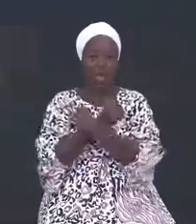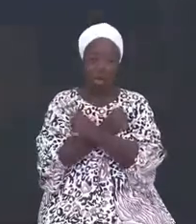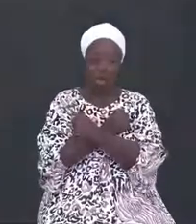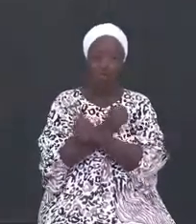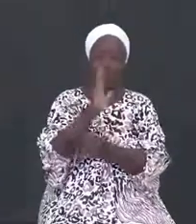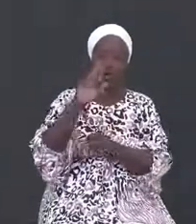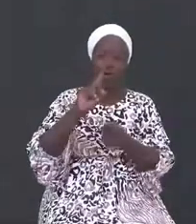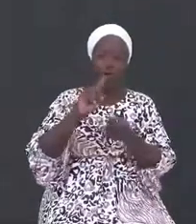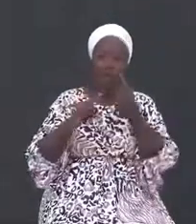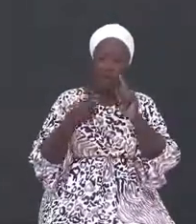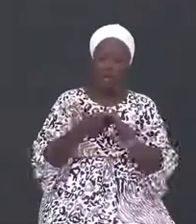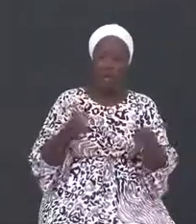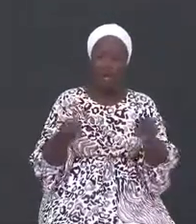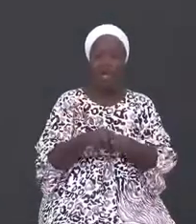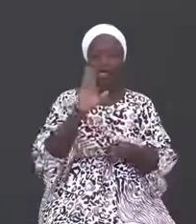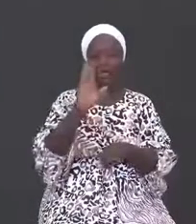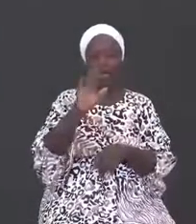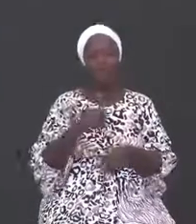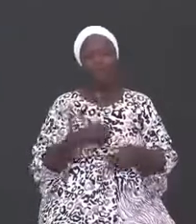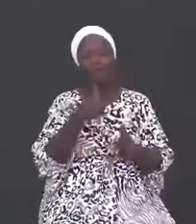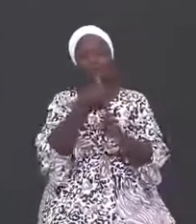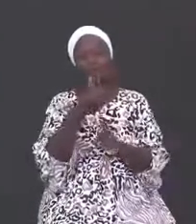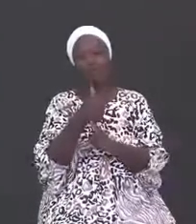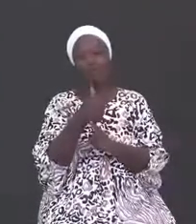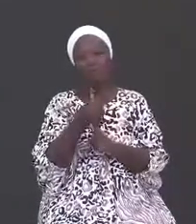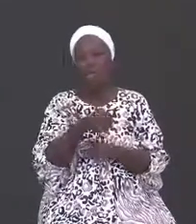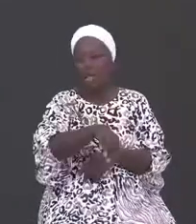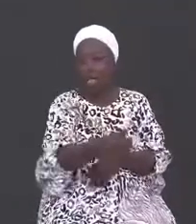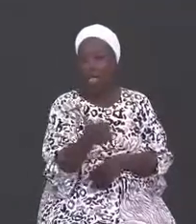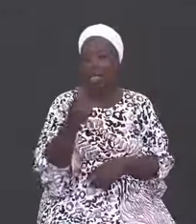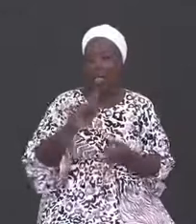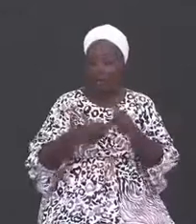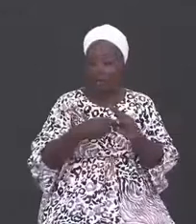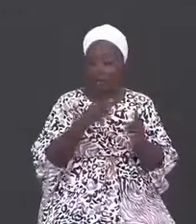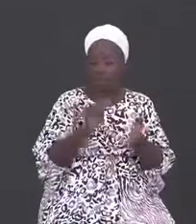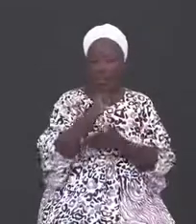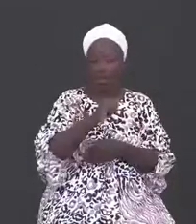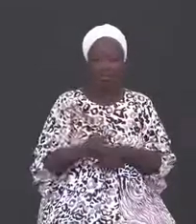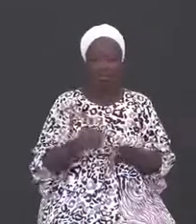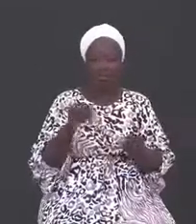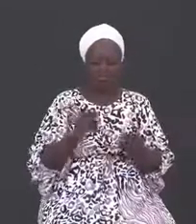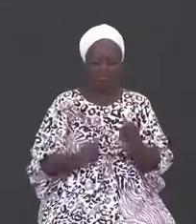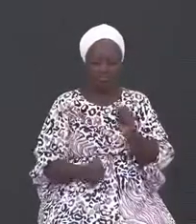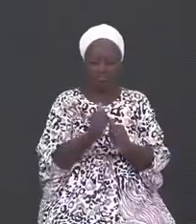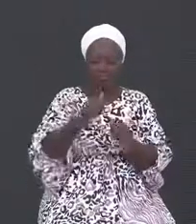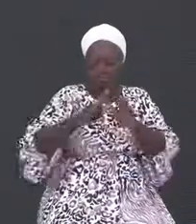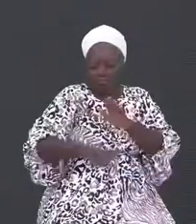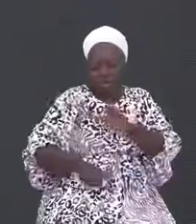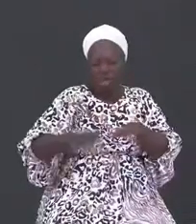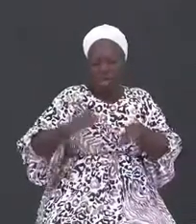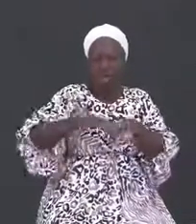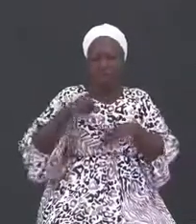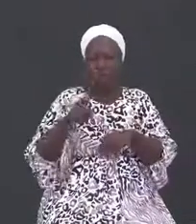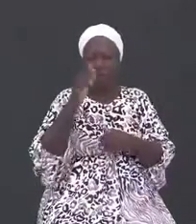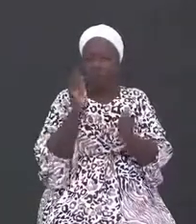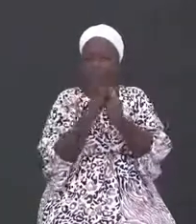prochain comme toi-même. Un tout voisin qui est en plus bas que toi par rapport à ce que tu